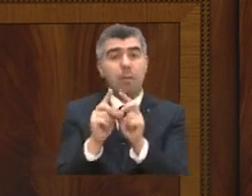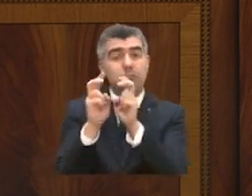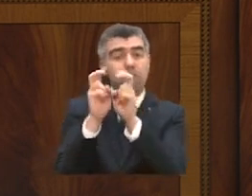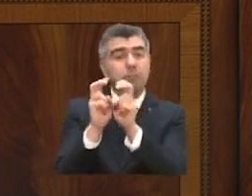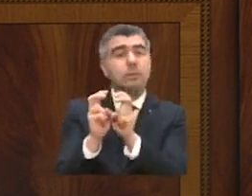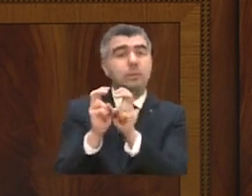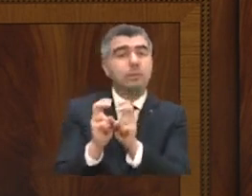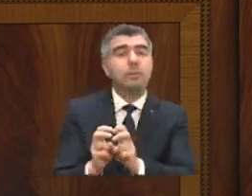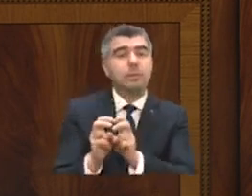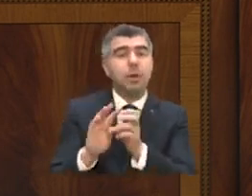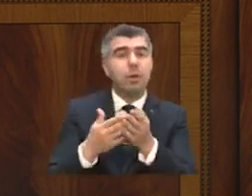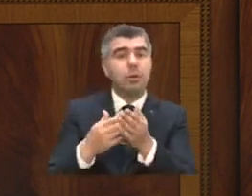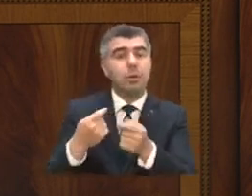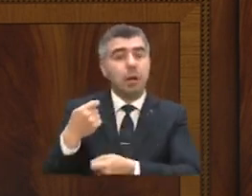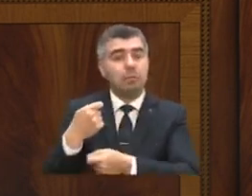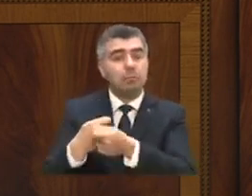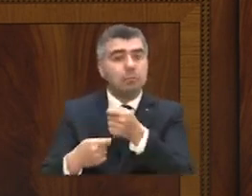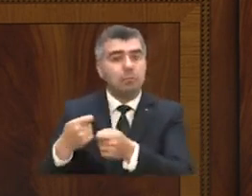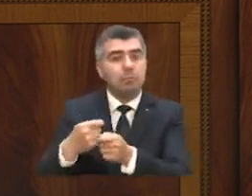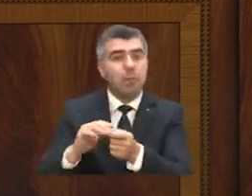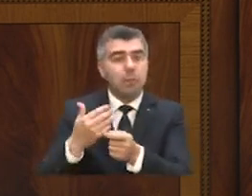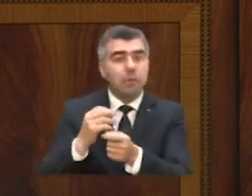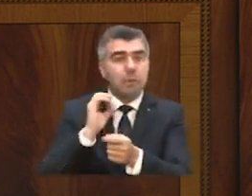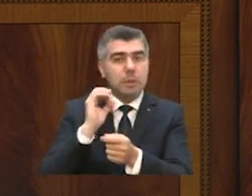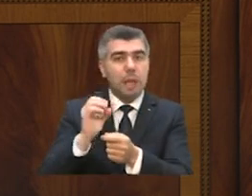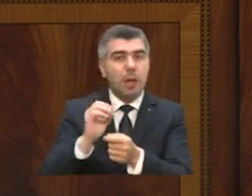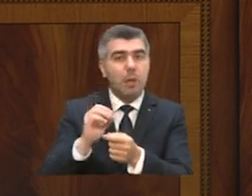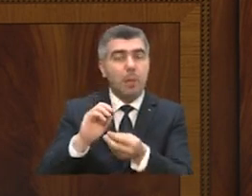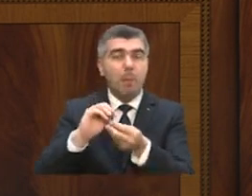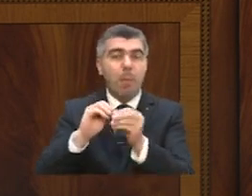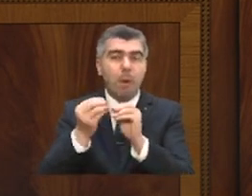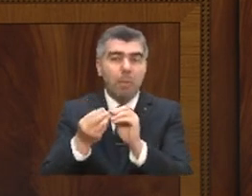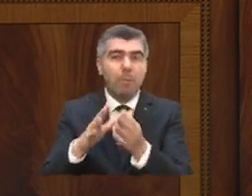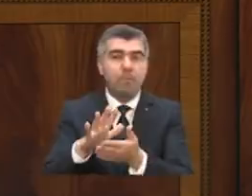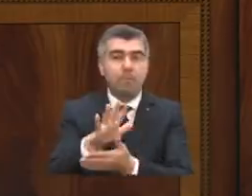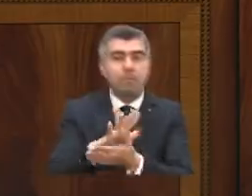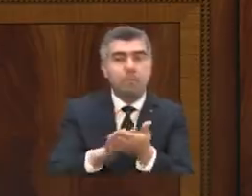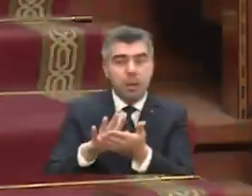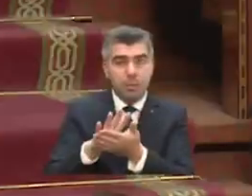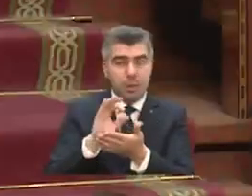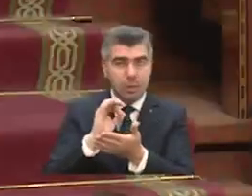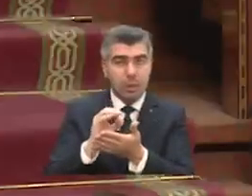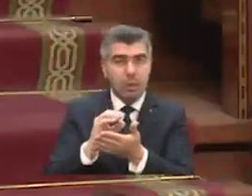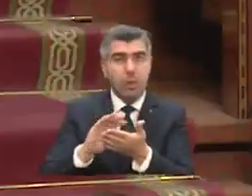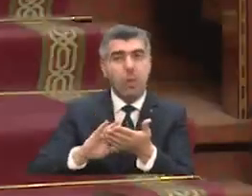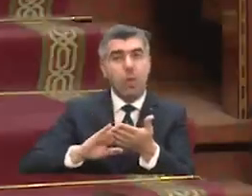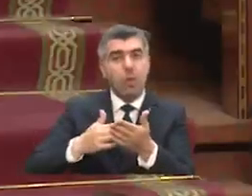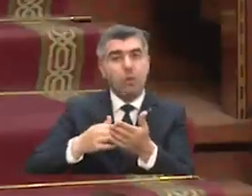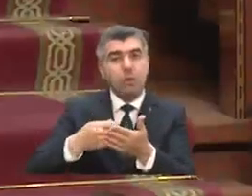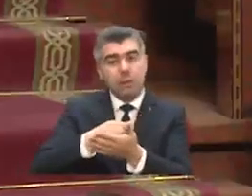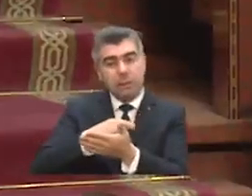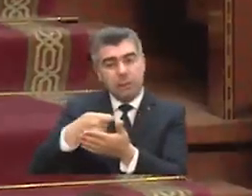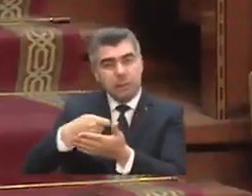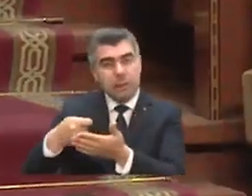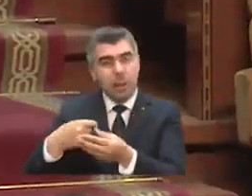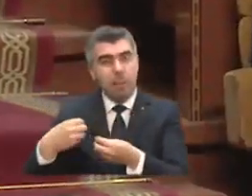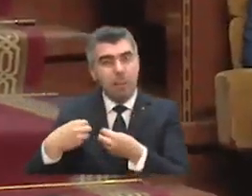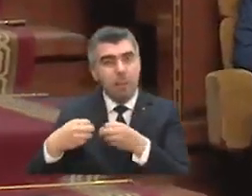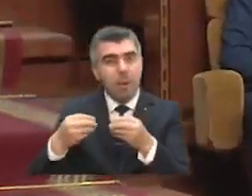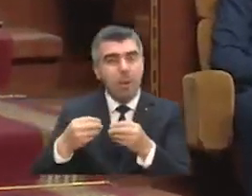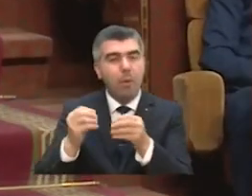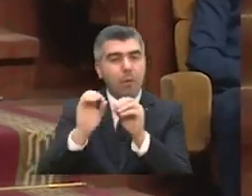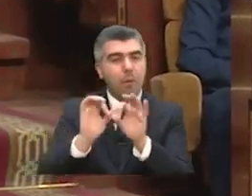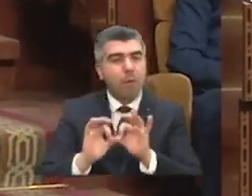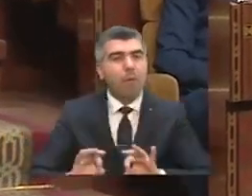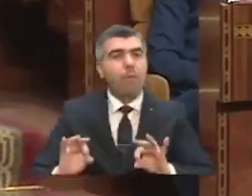ما تعانيه الاقتصادات من اضطراب الإمدادات وارتفاع في التضخم وتزايد